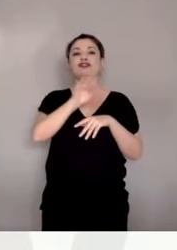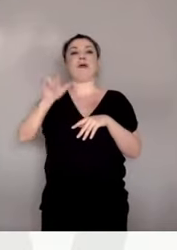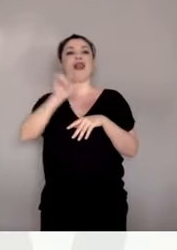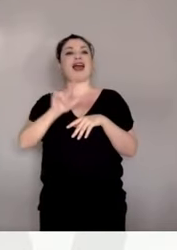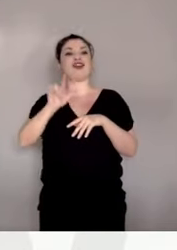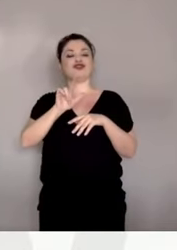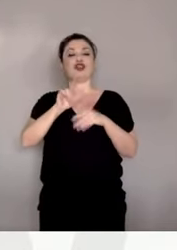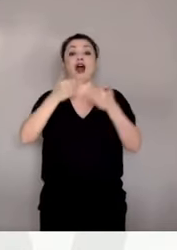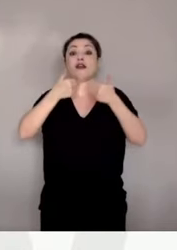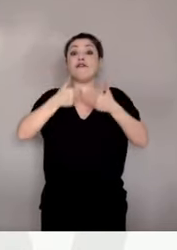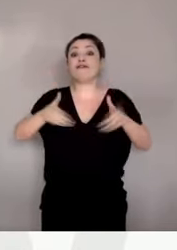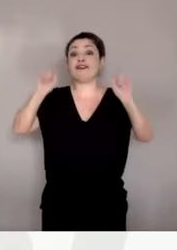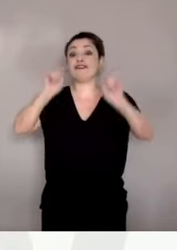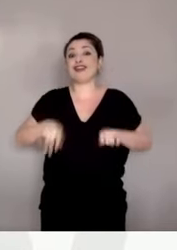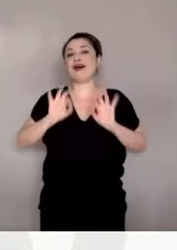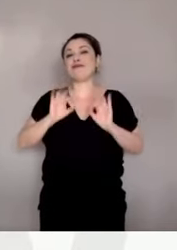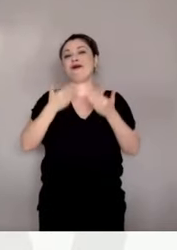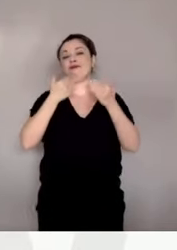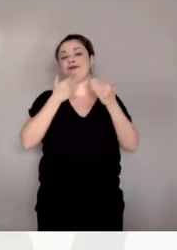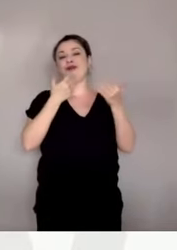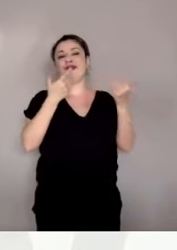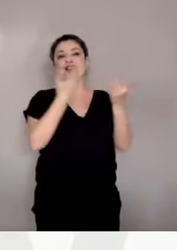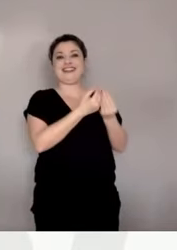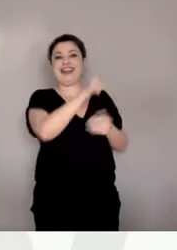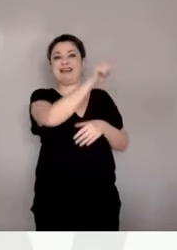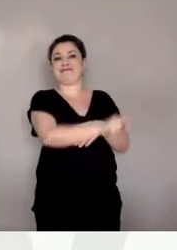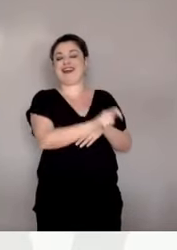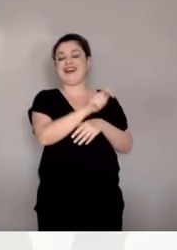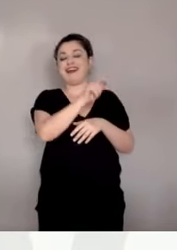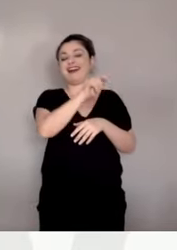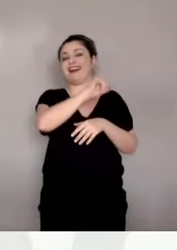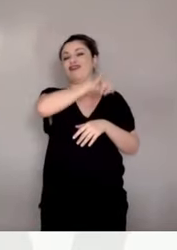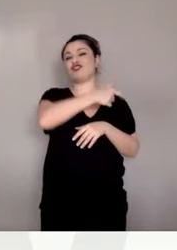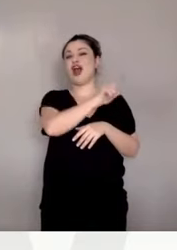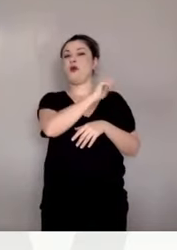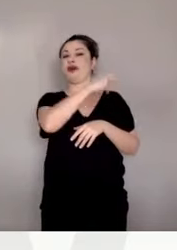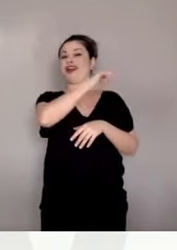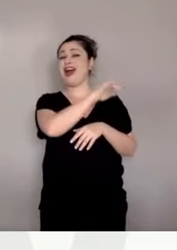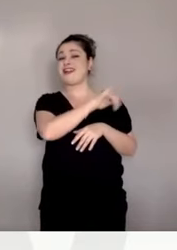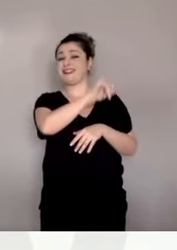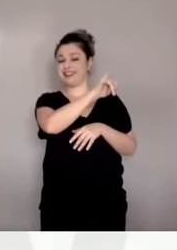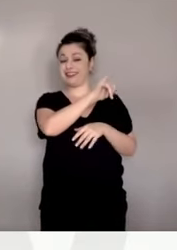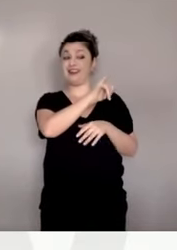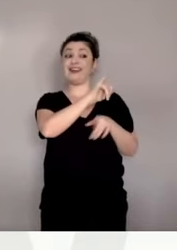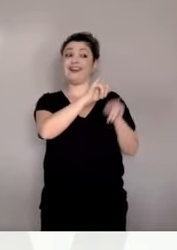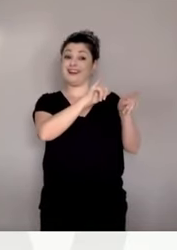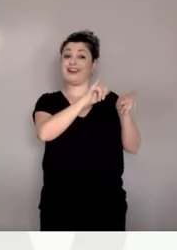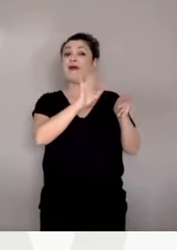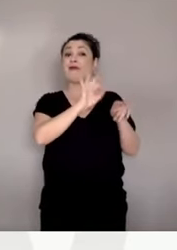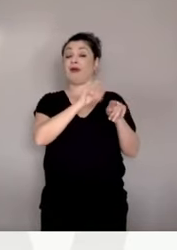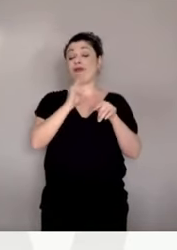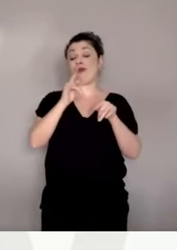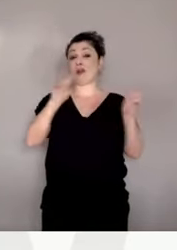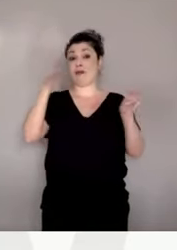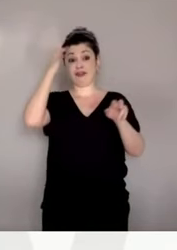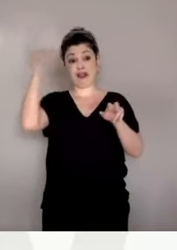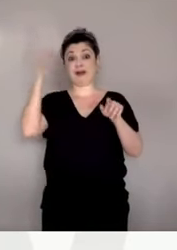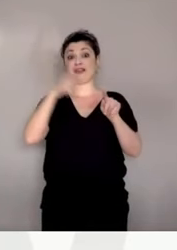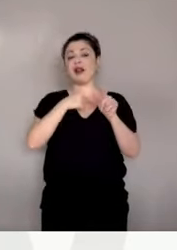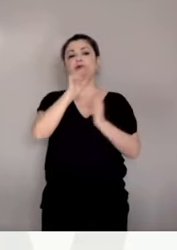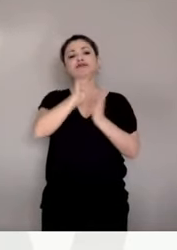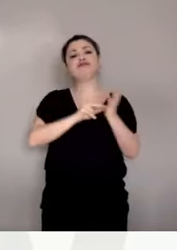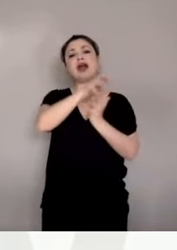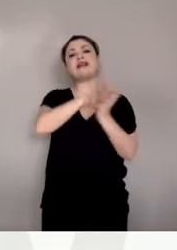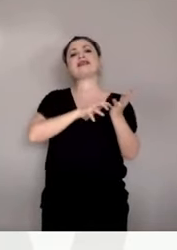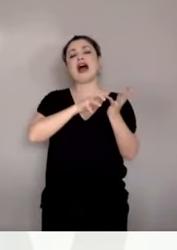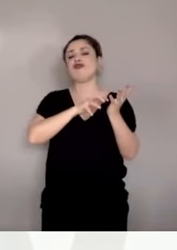con il filosofo Jean Nancy, che alla libertà ha dedicato un saggio straordinario, l'esperienza